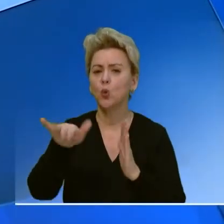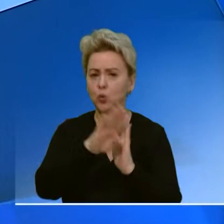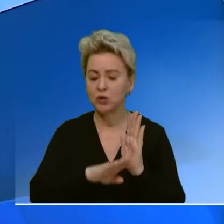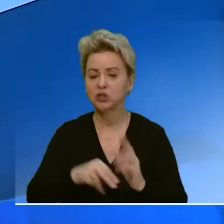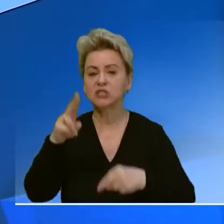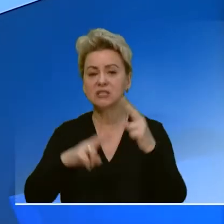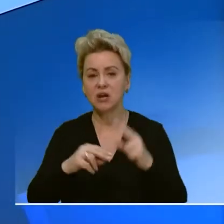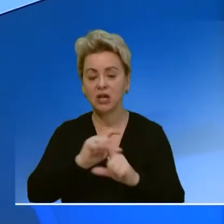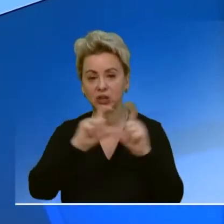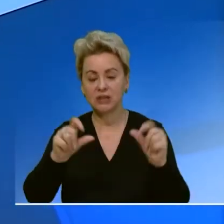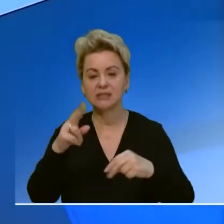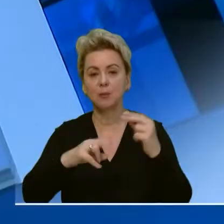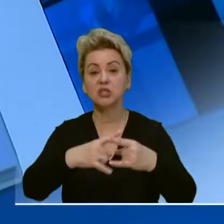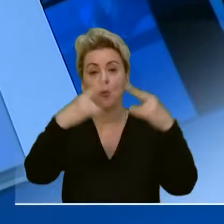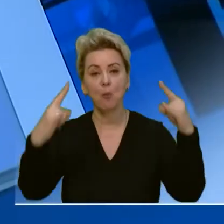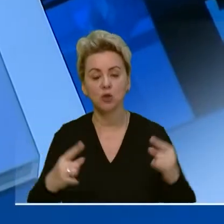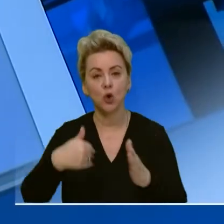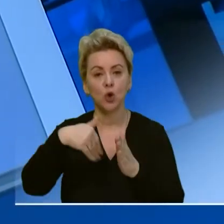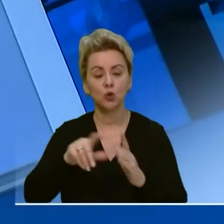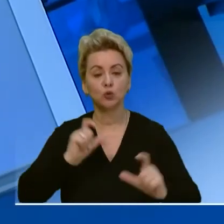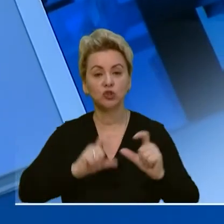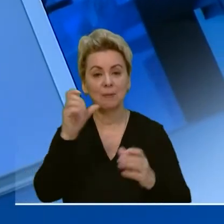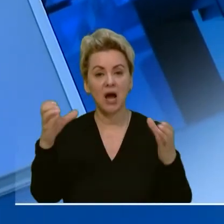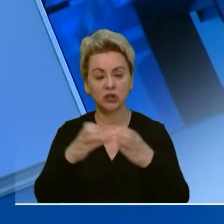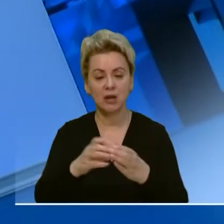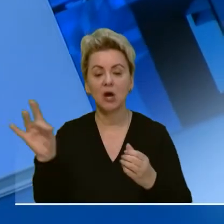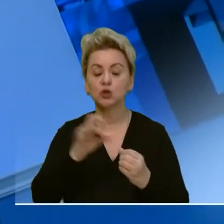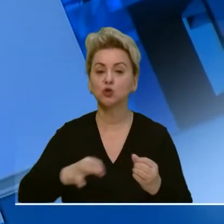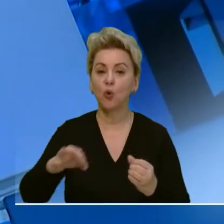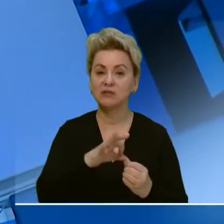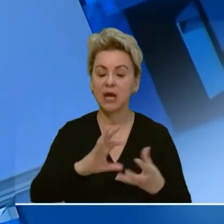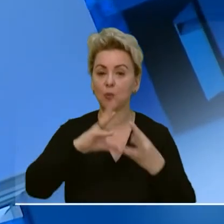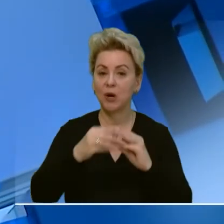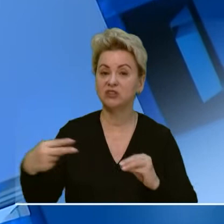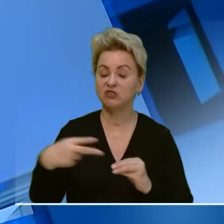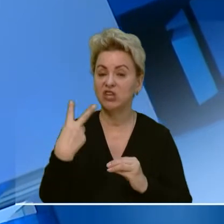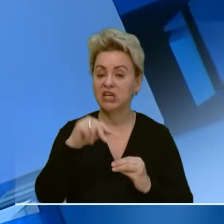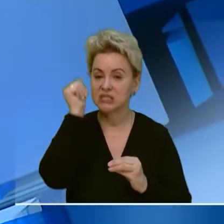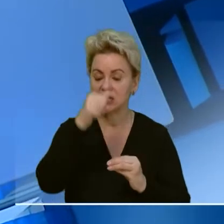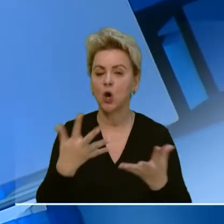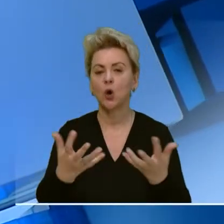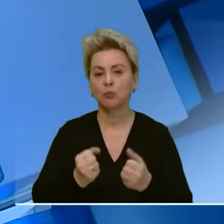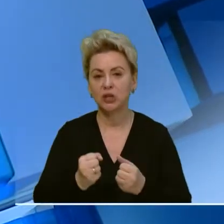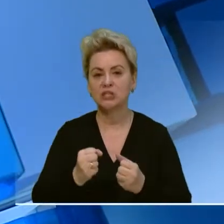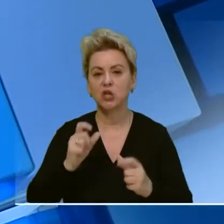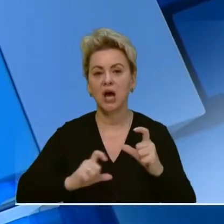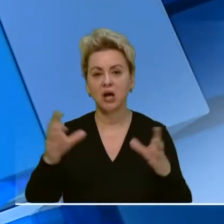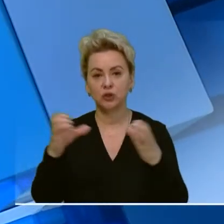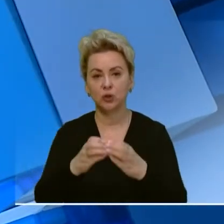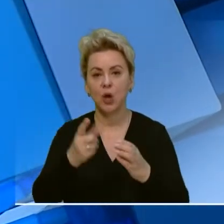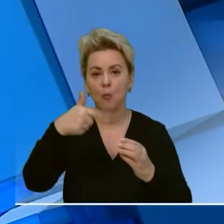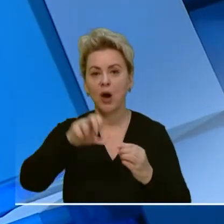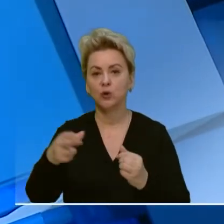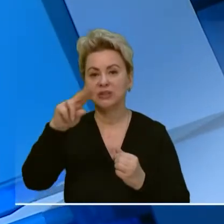строительства соцобъектов, возведения мостов. Лучшим студенческим отрядом Ростовской области по итогам 2020-го признан студотряд «Марио